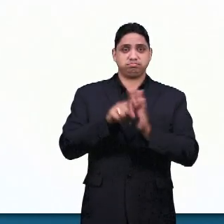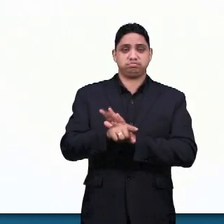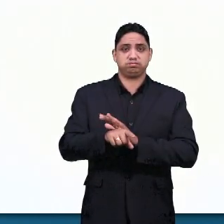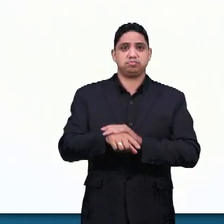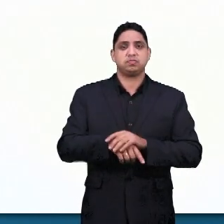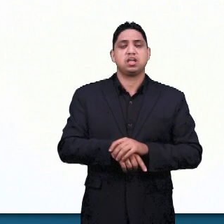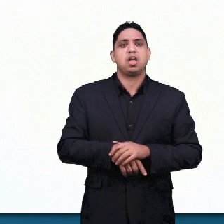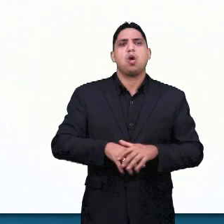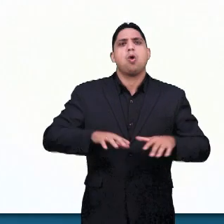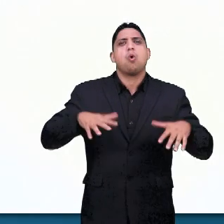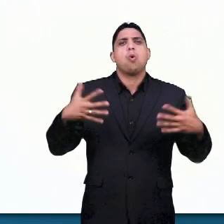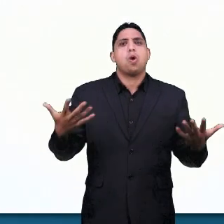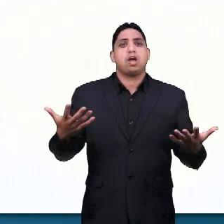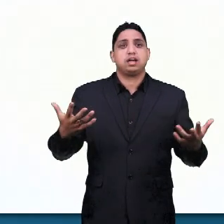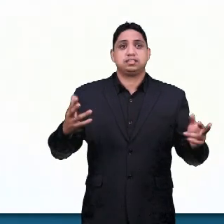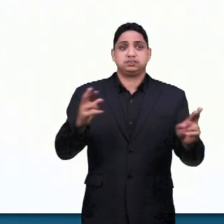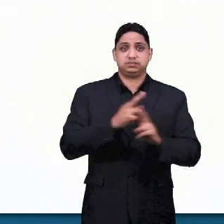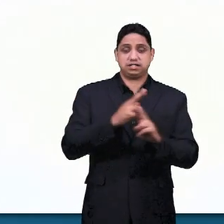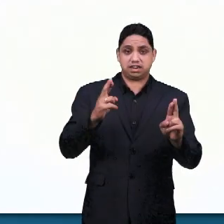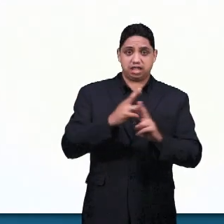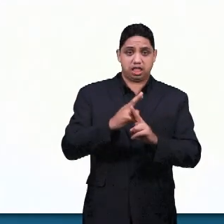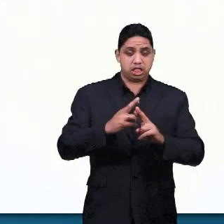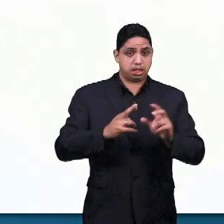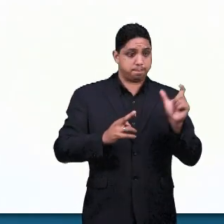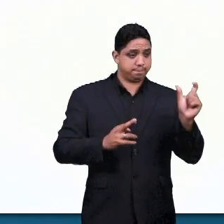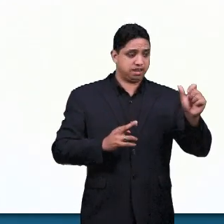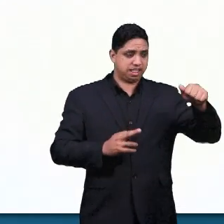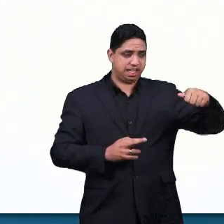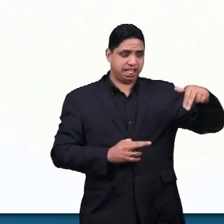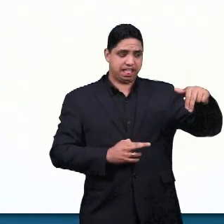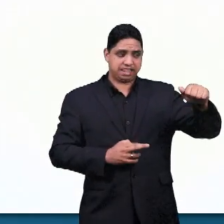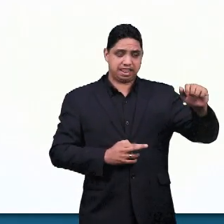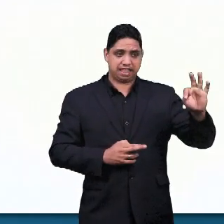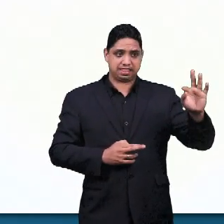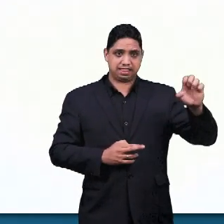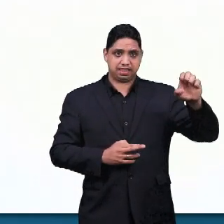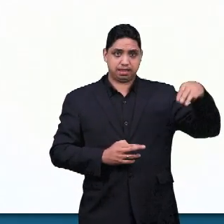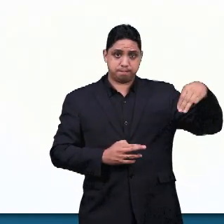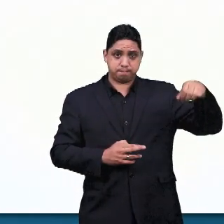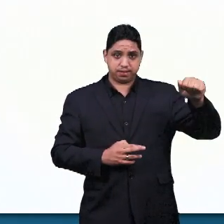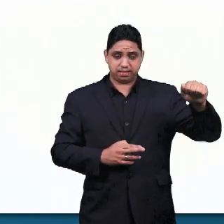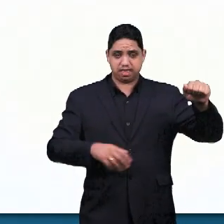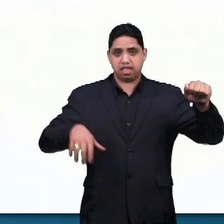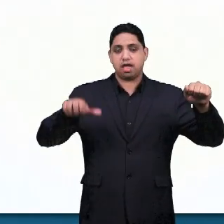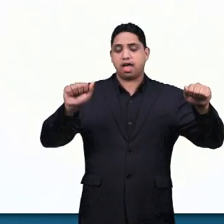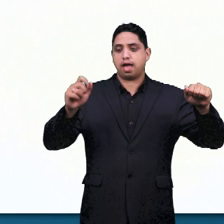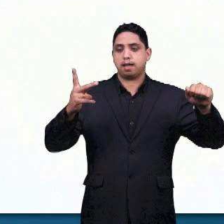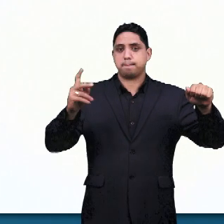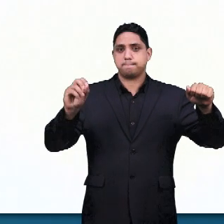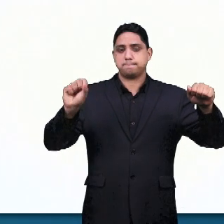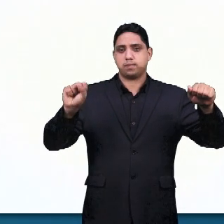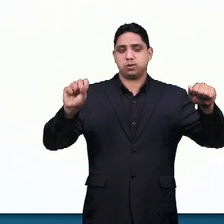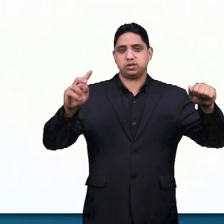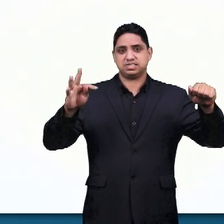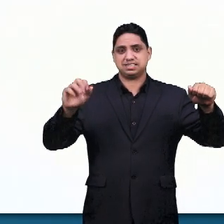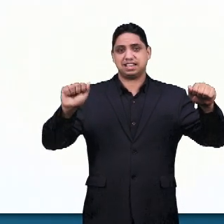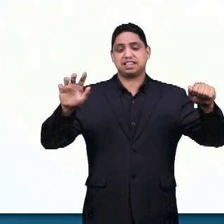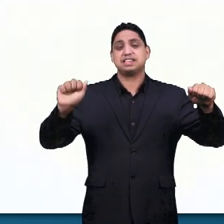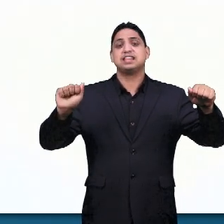dominicale. Quel est le rapport existant entre l'anathème et